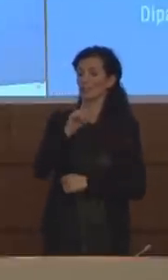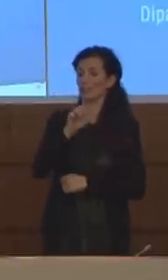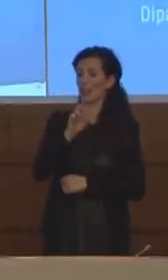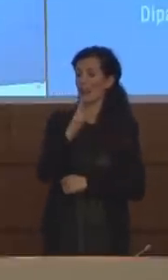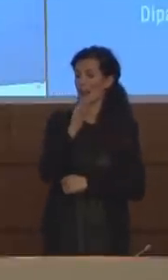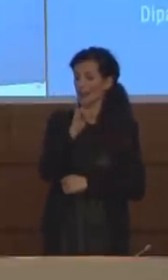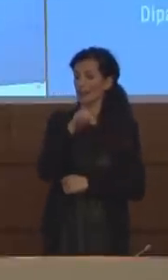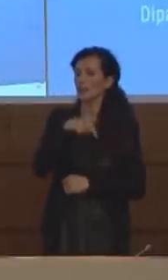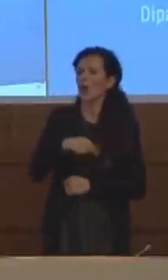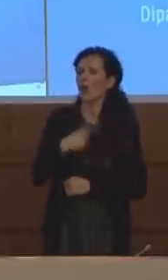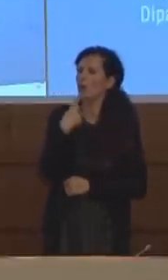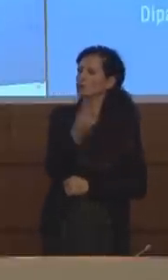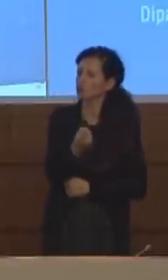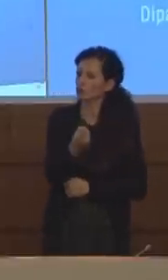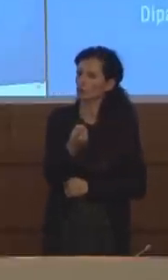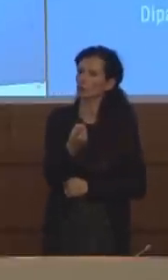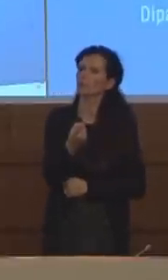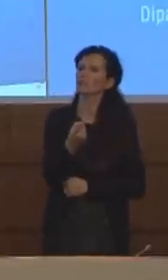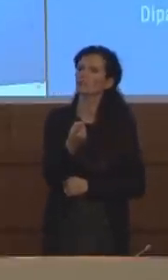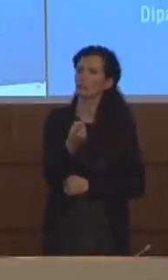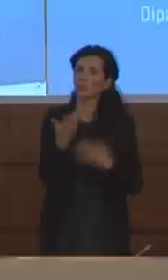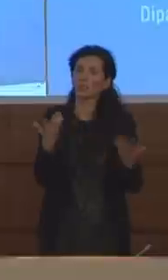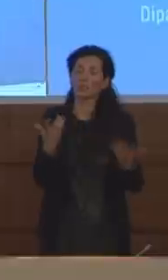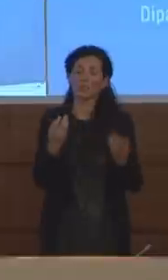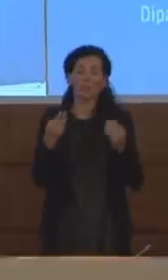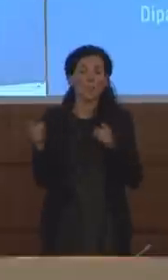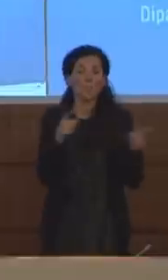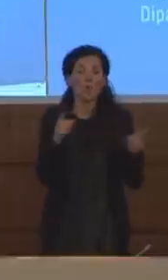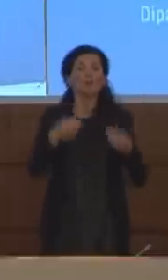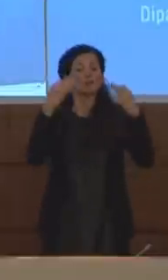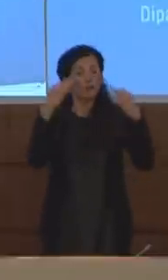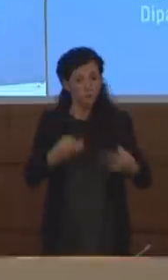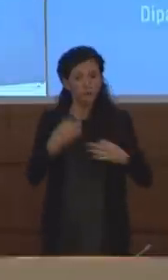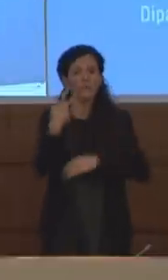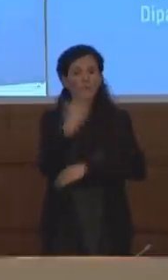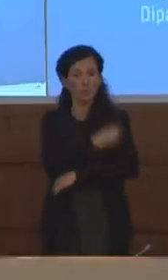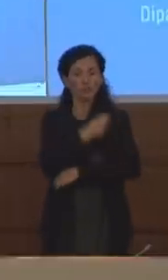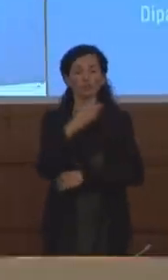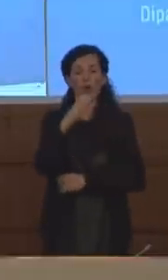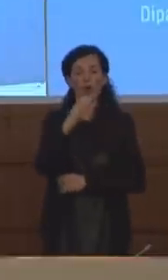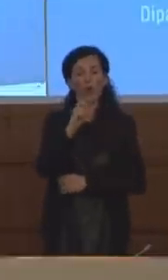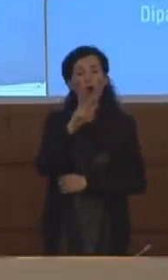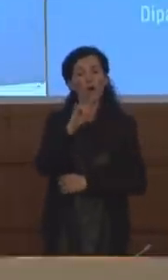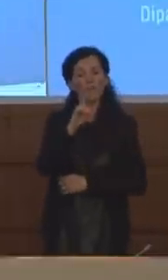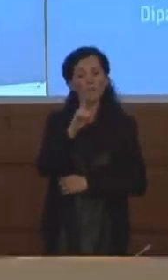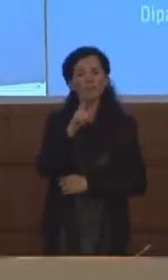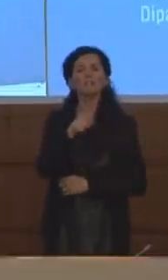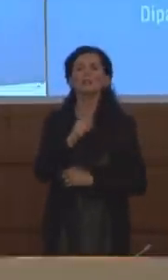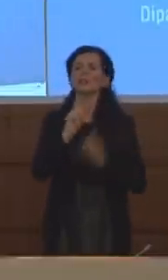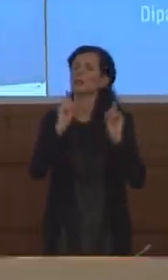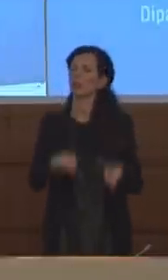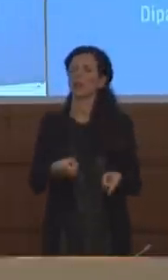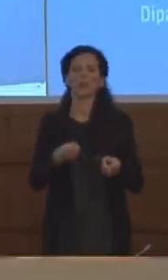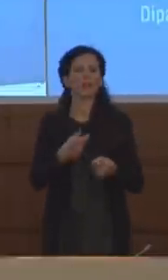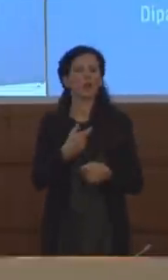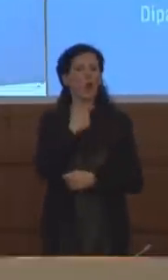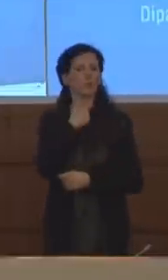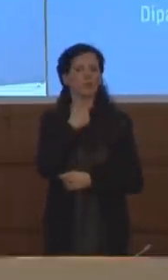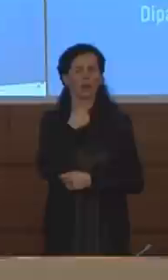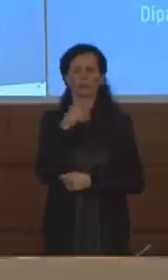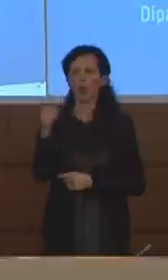anche quando ci sarà il vaccino anti ovid dovrà essere obbligatorio ma cosa ne pensa